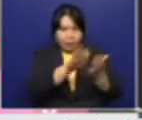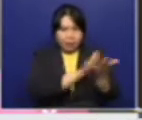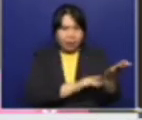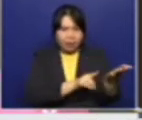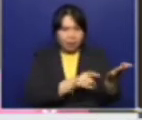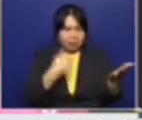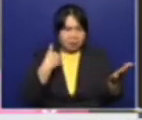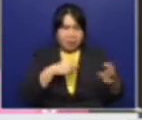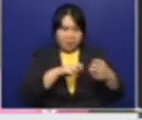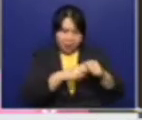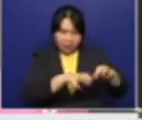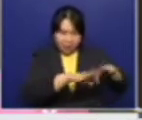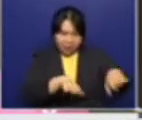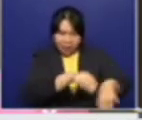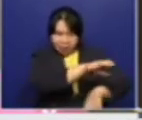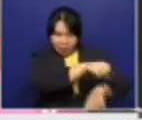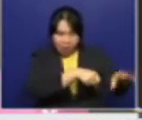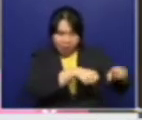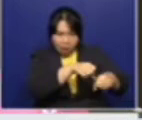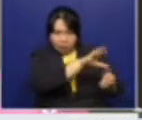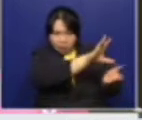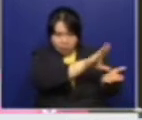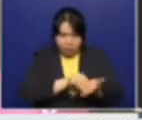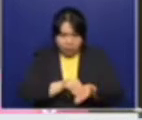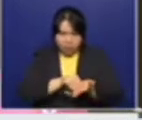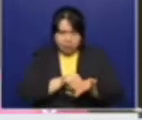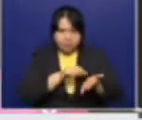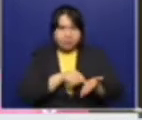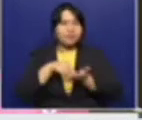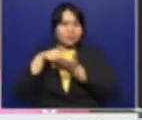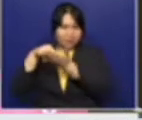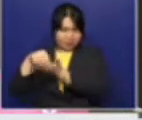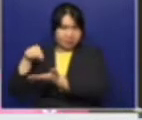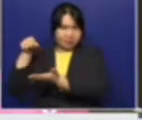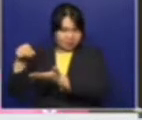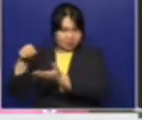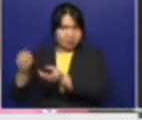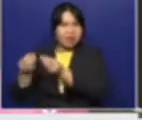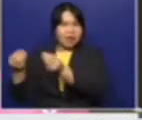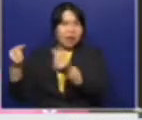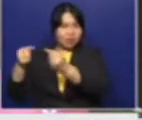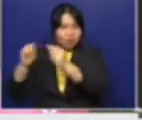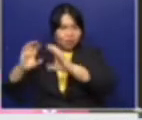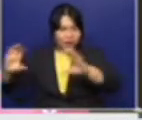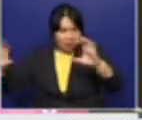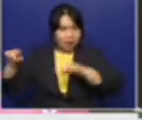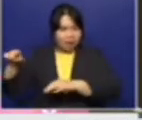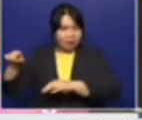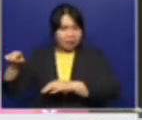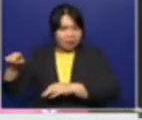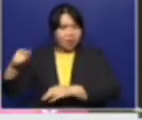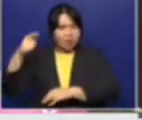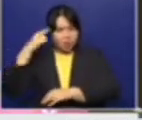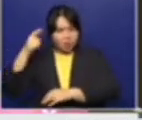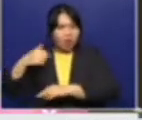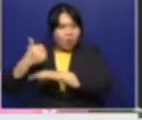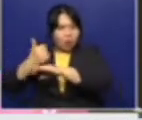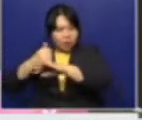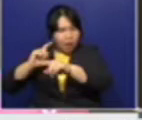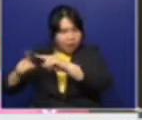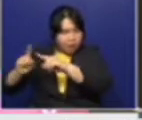จะเอาปัญหาของน้องๆเนี่ยมาสู่ในสภาแล้วก็ส่งเสียงไปยังฝ่ายนักปกครองฝ่ายผู้บริหาร